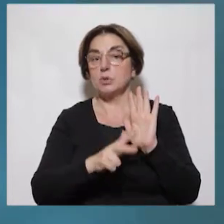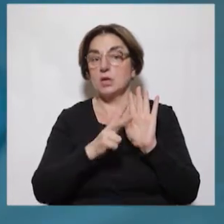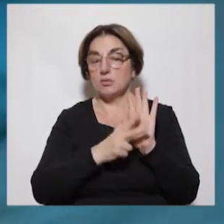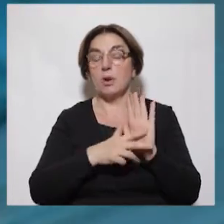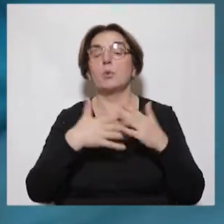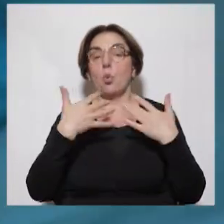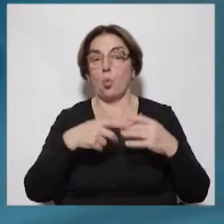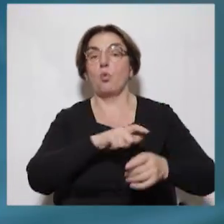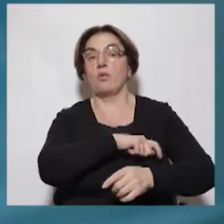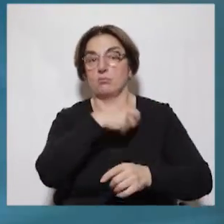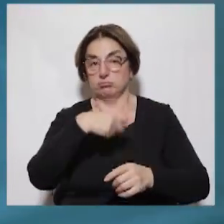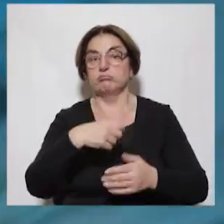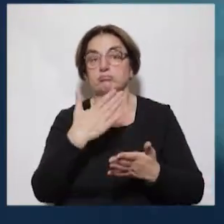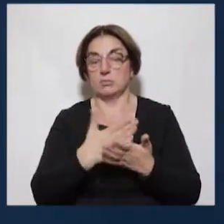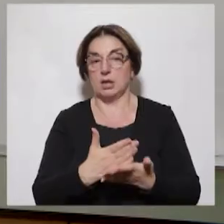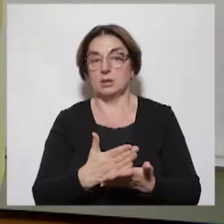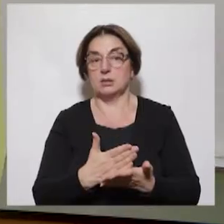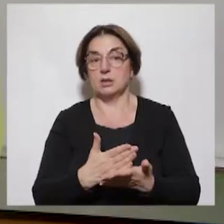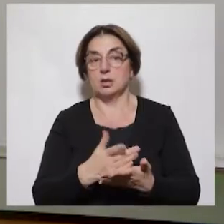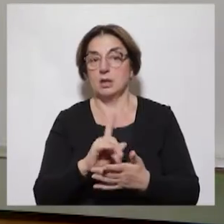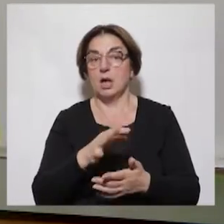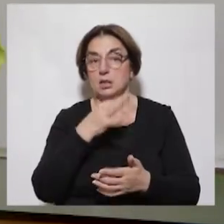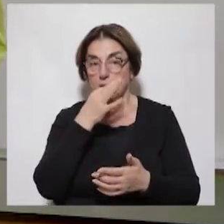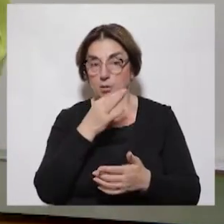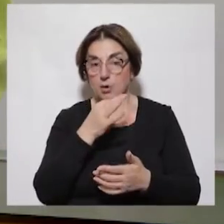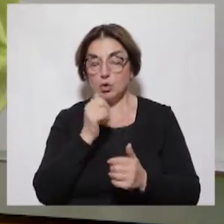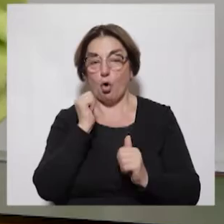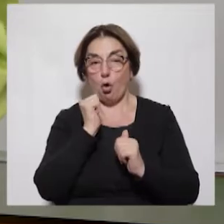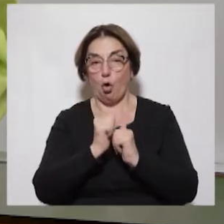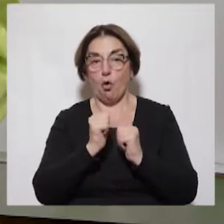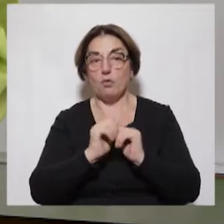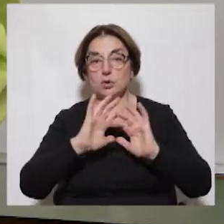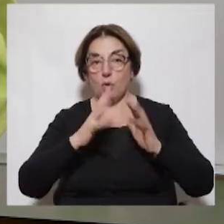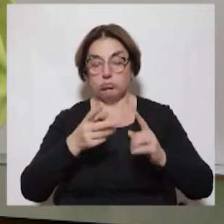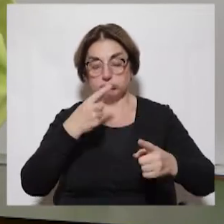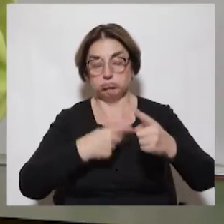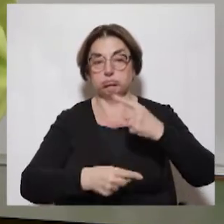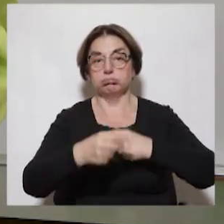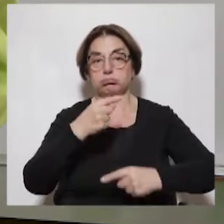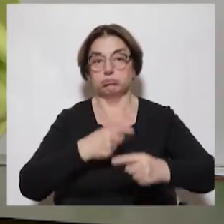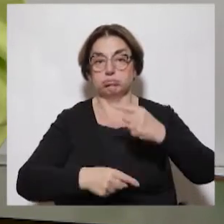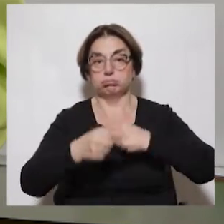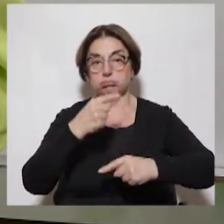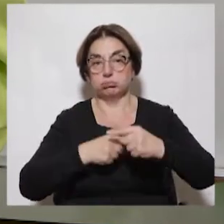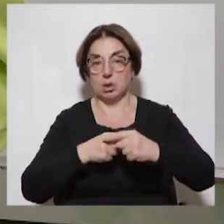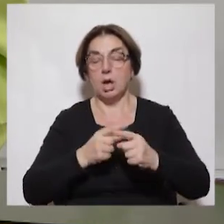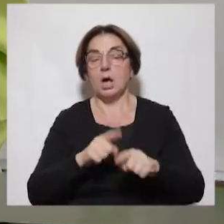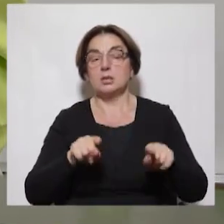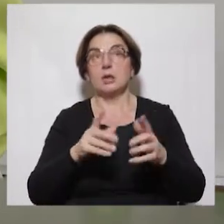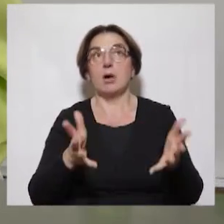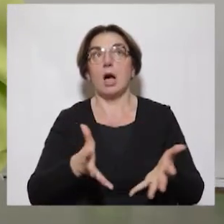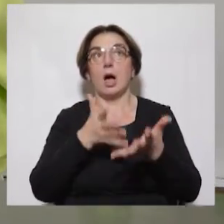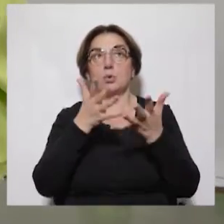78 გრადუსამდეა უკვე ტემპერატურა ასული. რა თქმა უნდა, სრულად ყოველთვის ხდება ცირკულირება აორთქლებულის